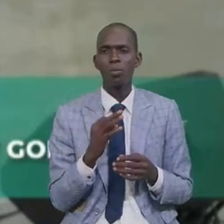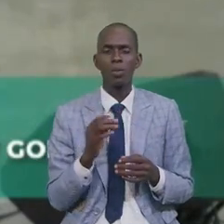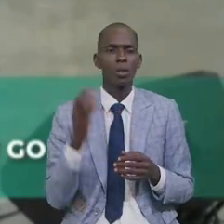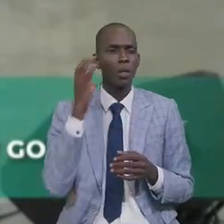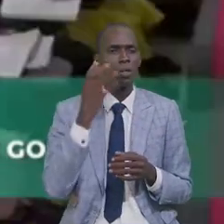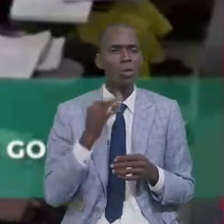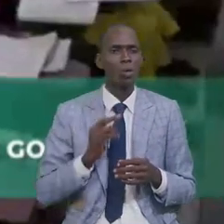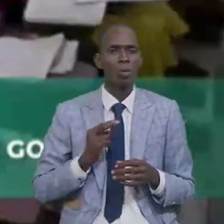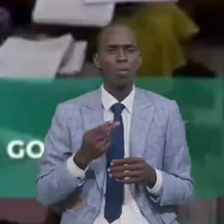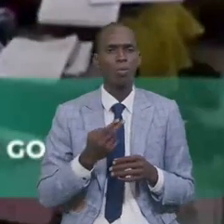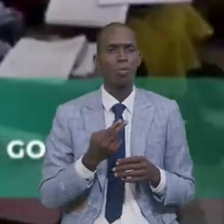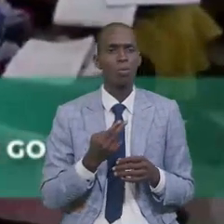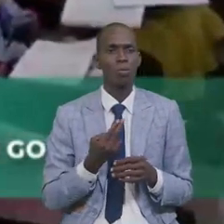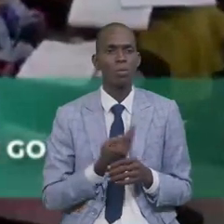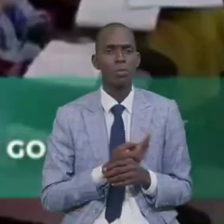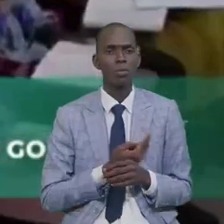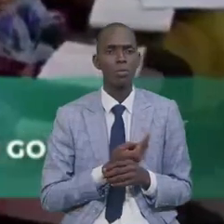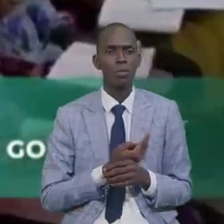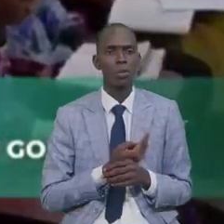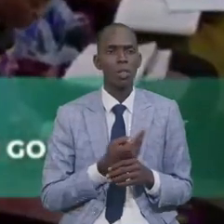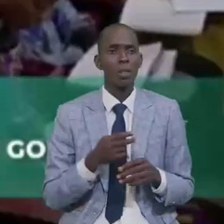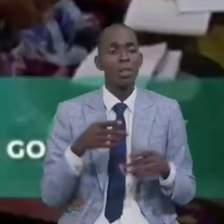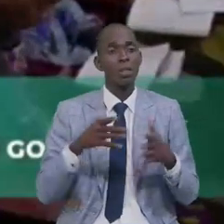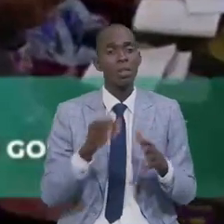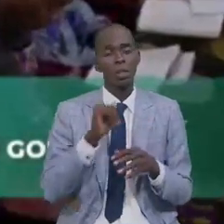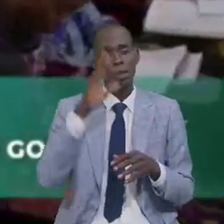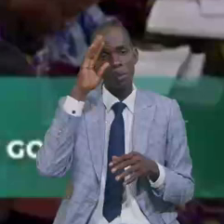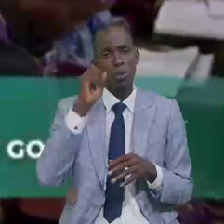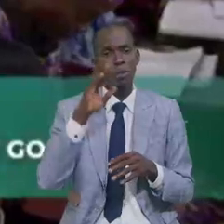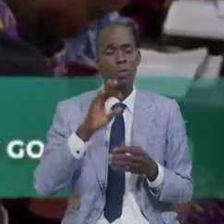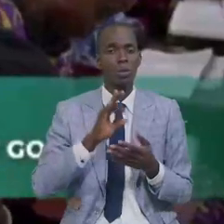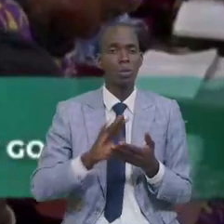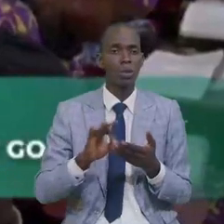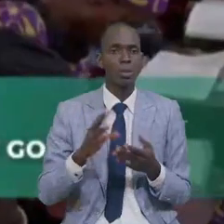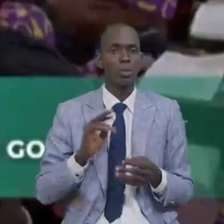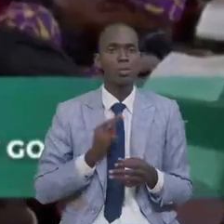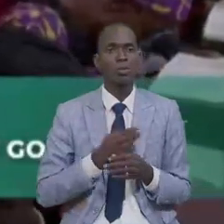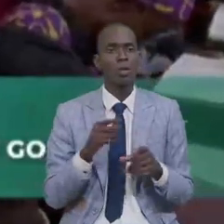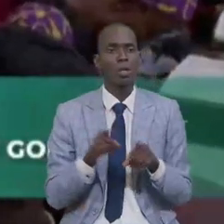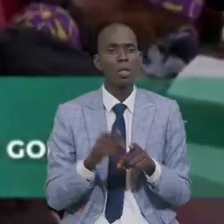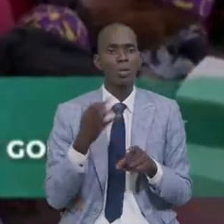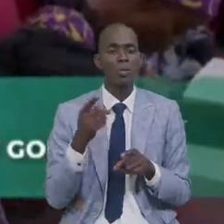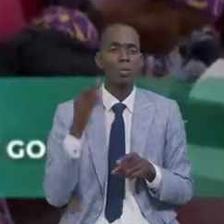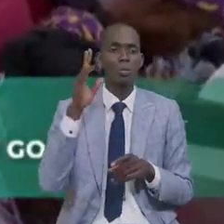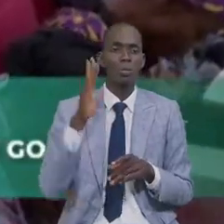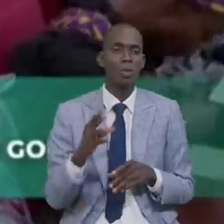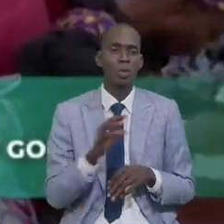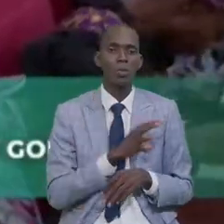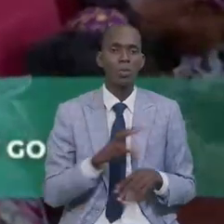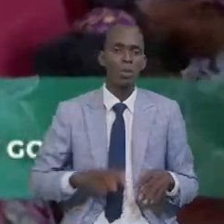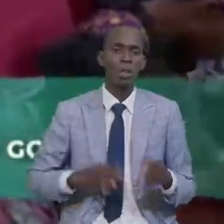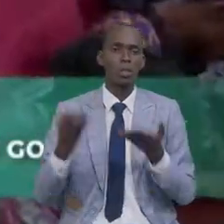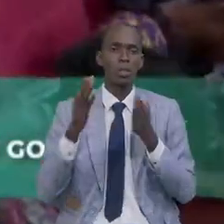1. Ainsi qu'on nous regarde comme serviteurs de Christ et des dispensateurs, intendants des mystères de Dieu.